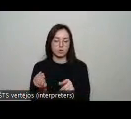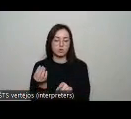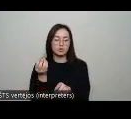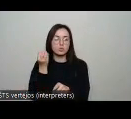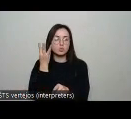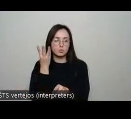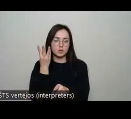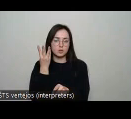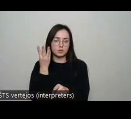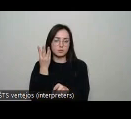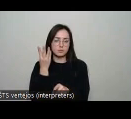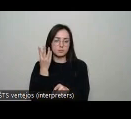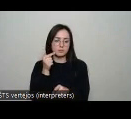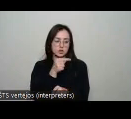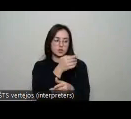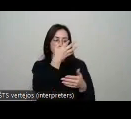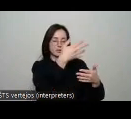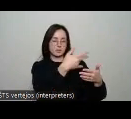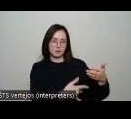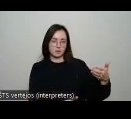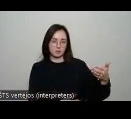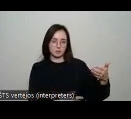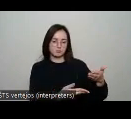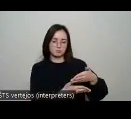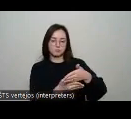suprasti šitą sąrašą.